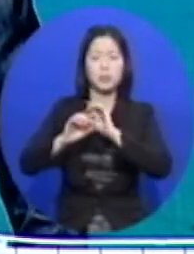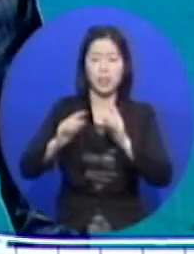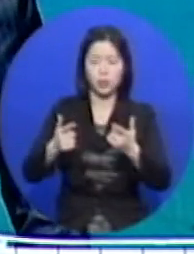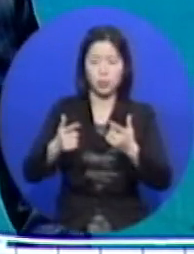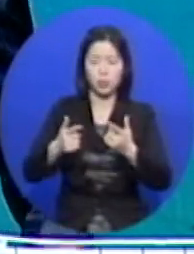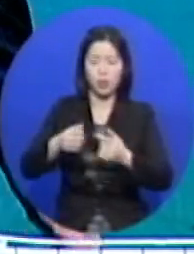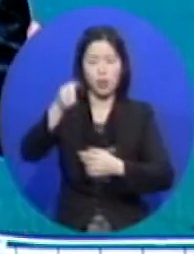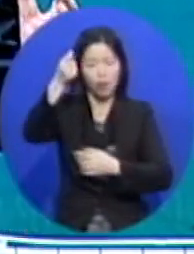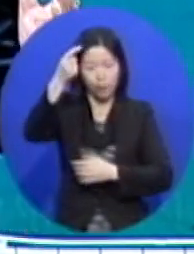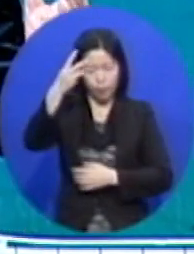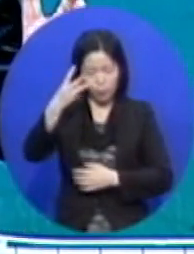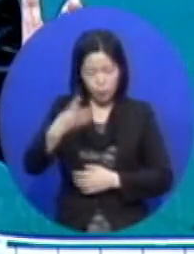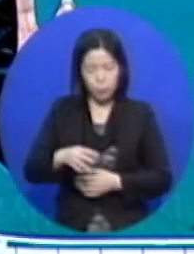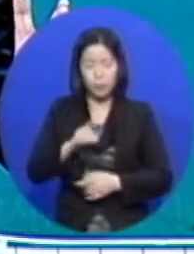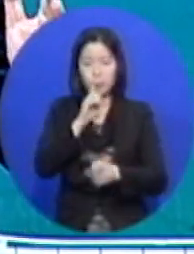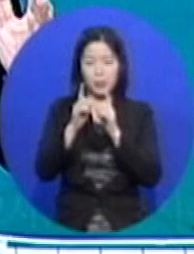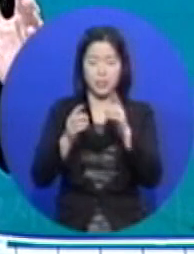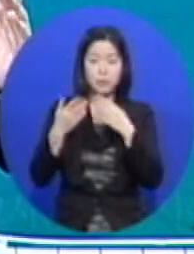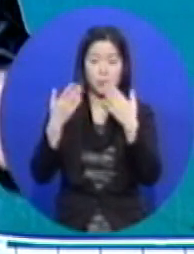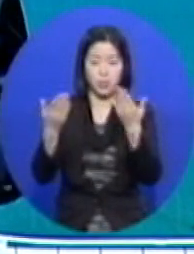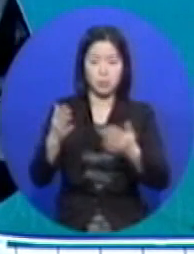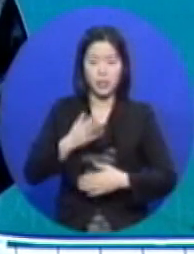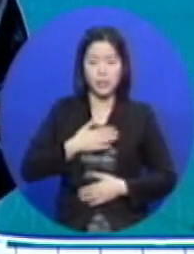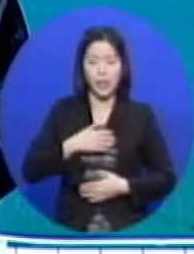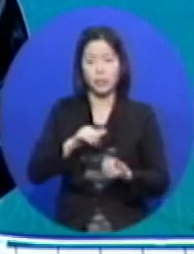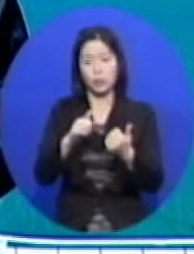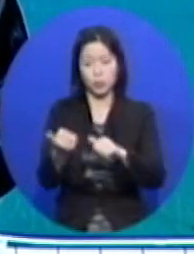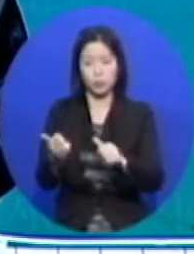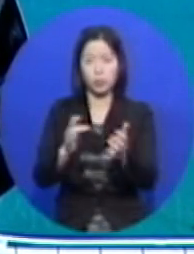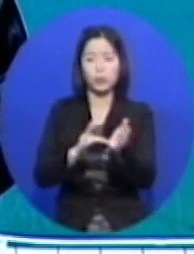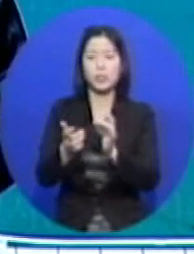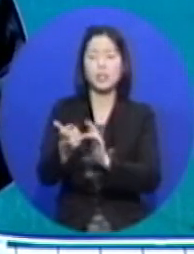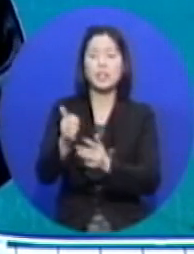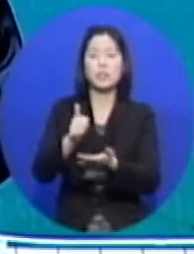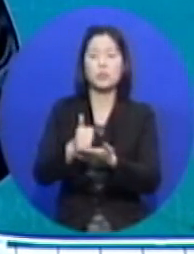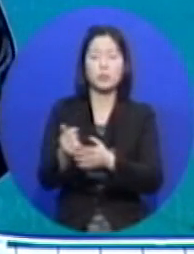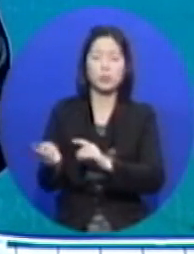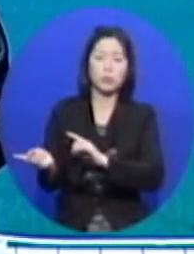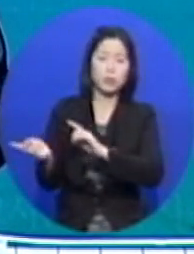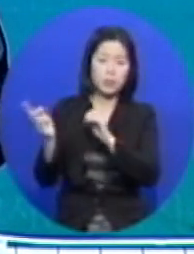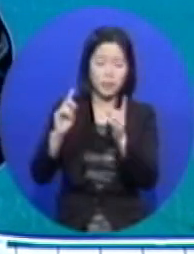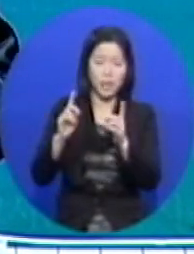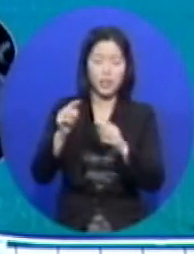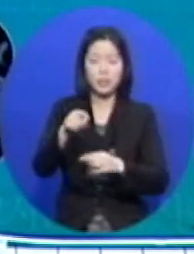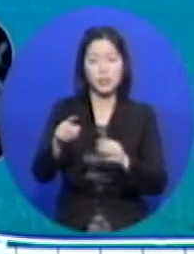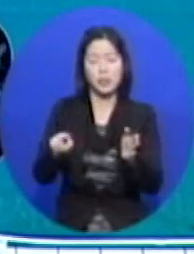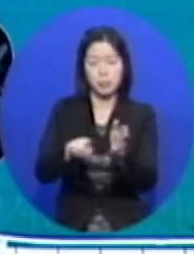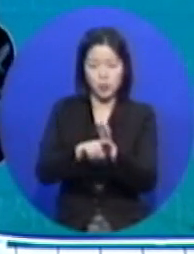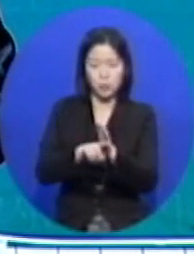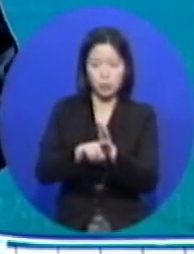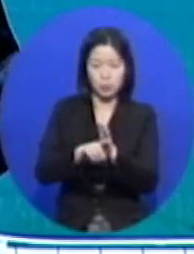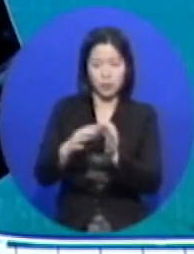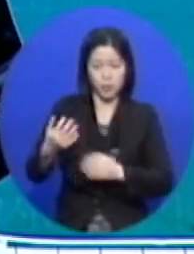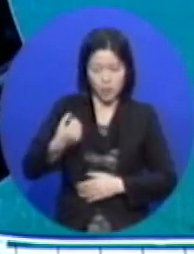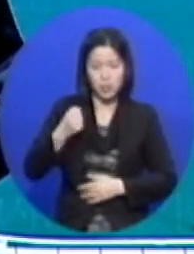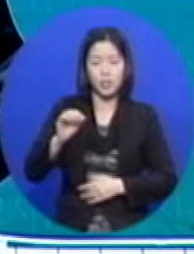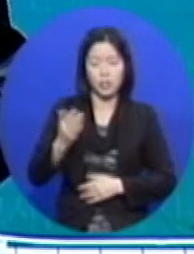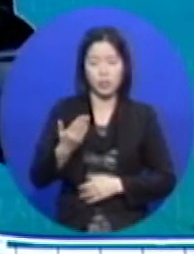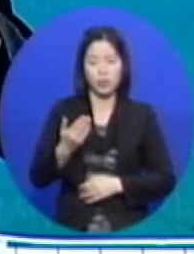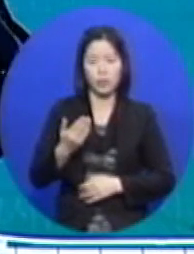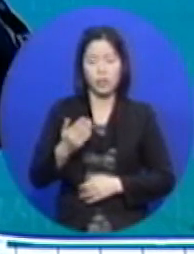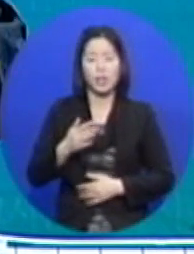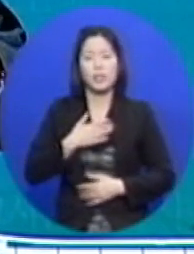드리지만 나는 죽고 예수로 사는 그 믿음을 가져야 돼요 여러분 나는 죽고 예수로 사는 믿음이